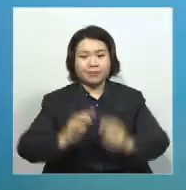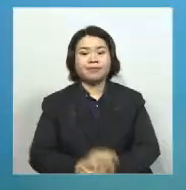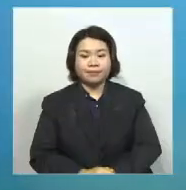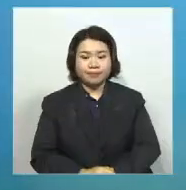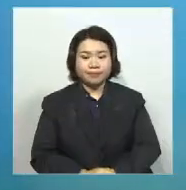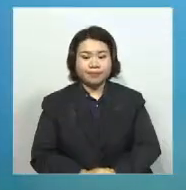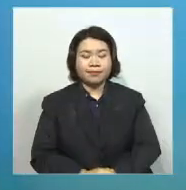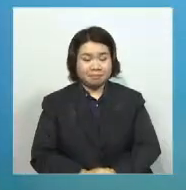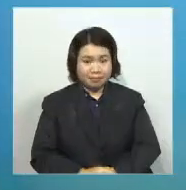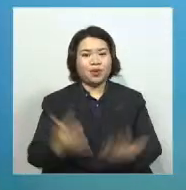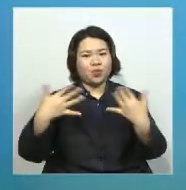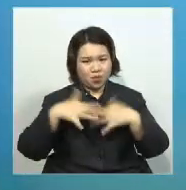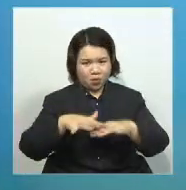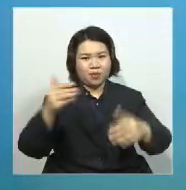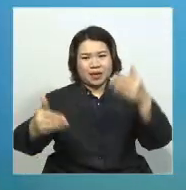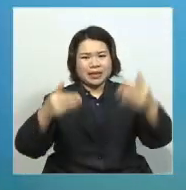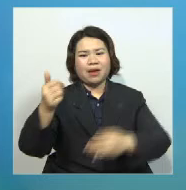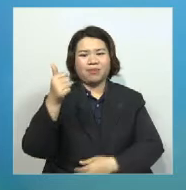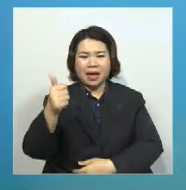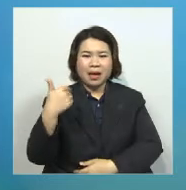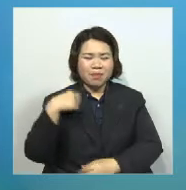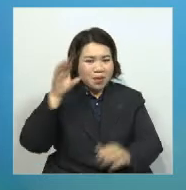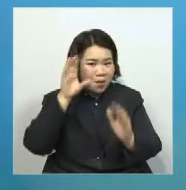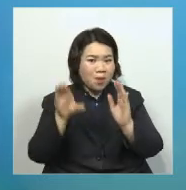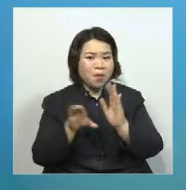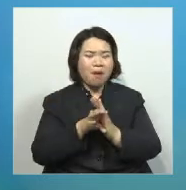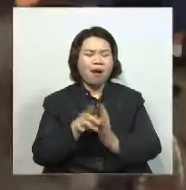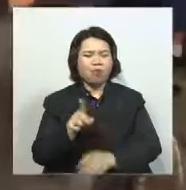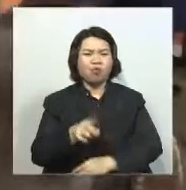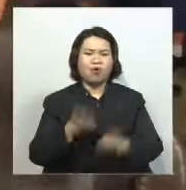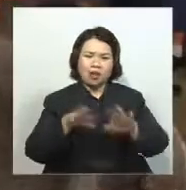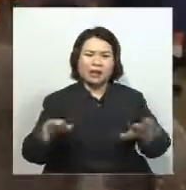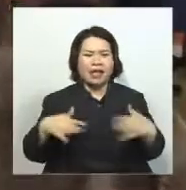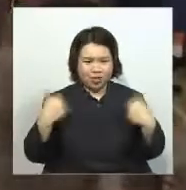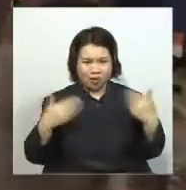โลยีค่ะ ไปร่วมกิจกรรมกันได้นะคะดูภาพจากบรรยากาศเนี่ยน้